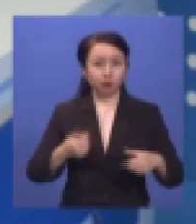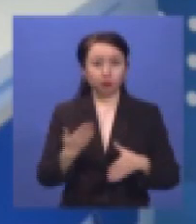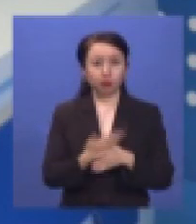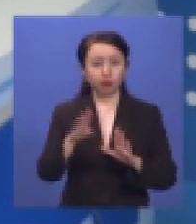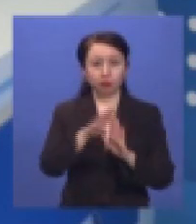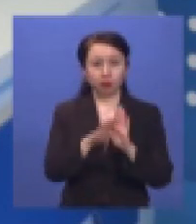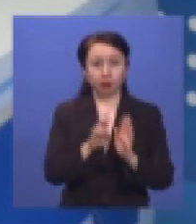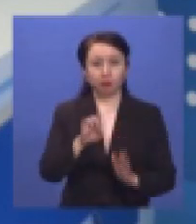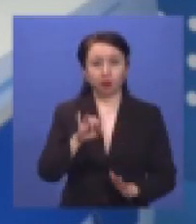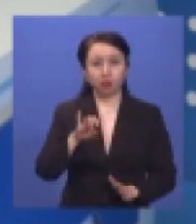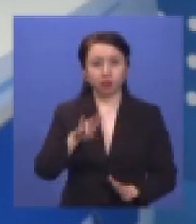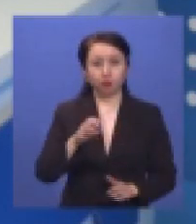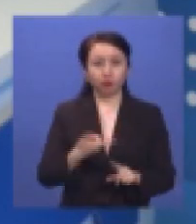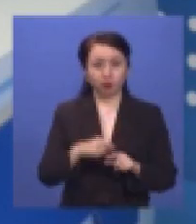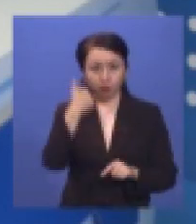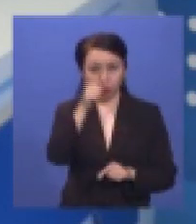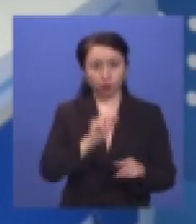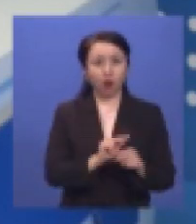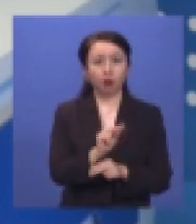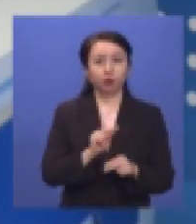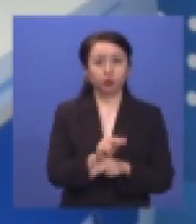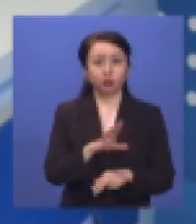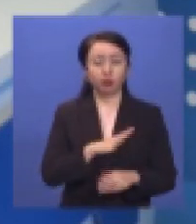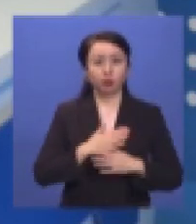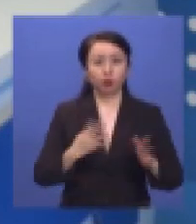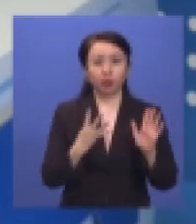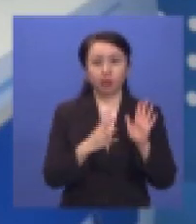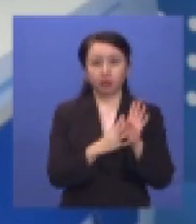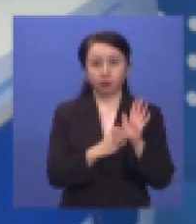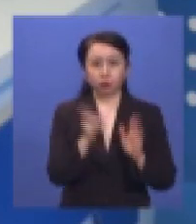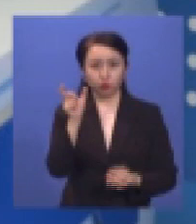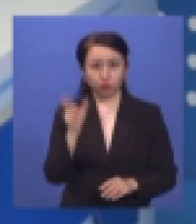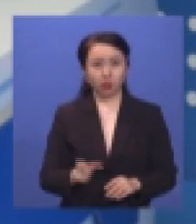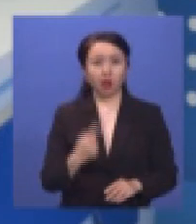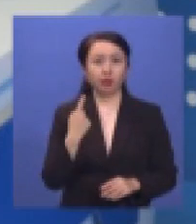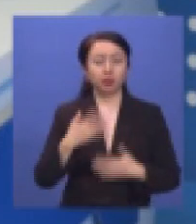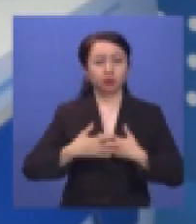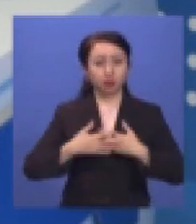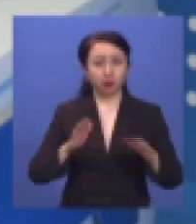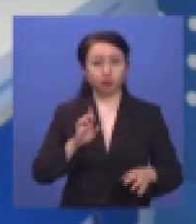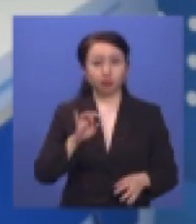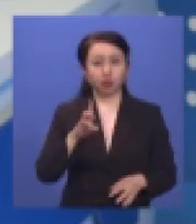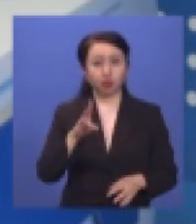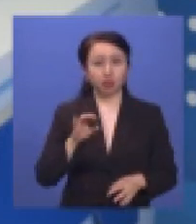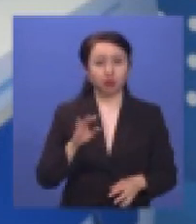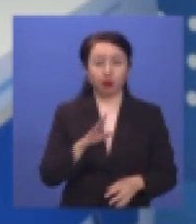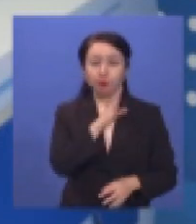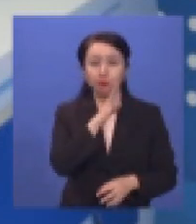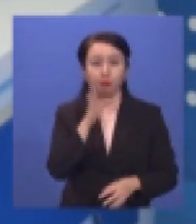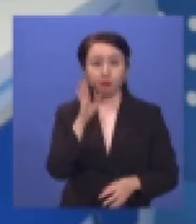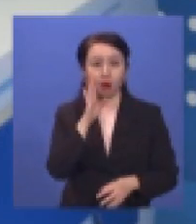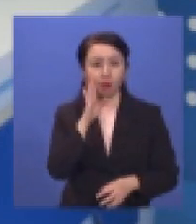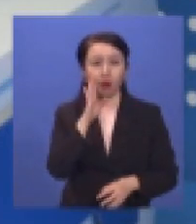программе «Бастау Бизнес». Только в этом году обучающие курсы прошли более 900 человек. Одна из выпускниц – Галина Бейсенова. Мама в